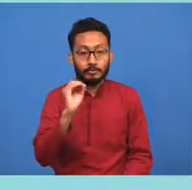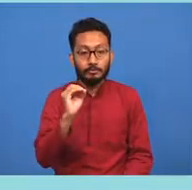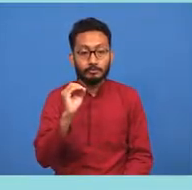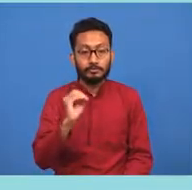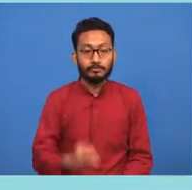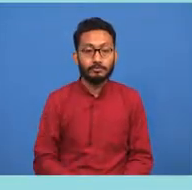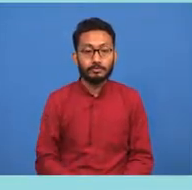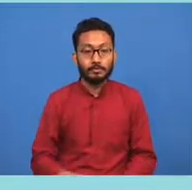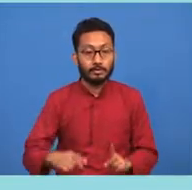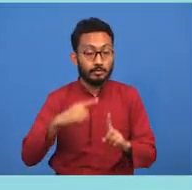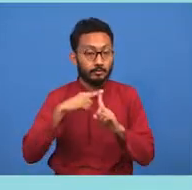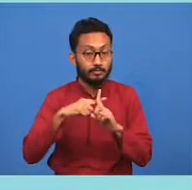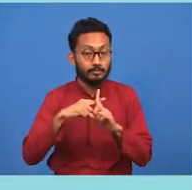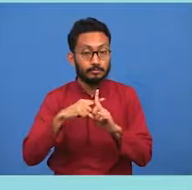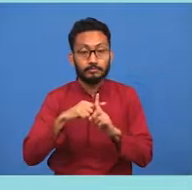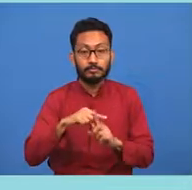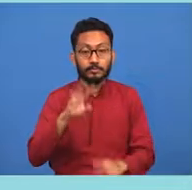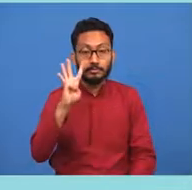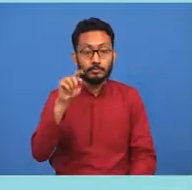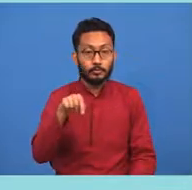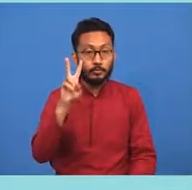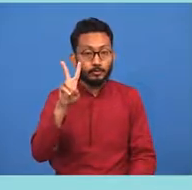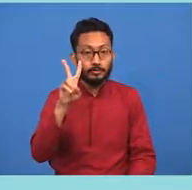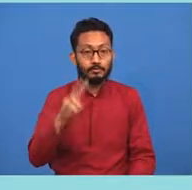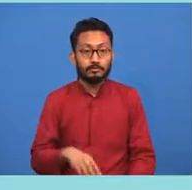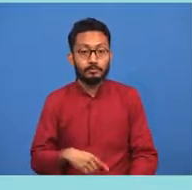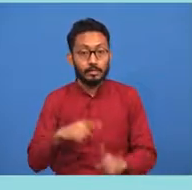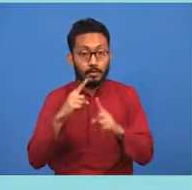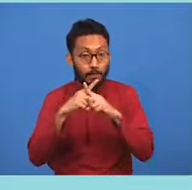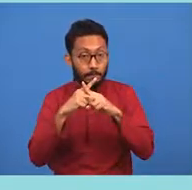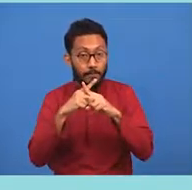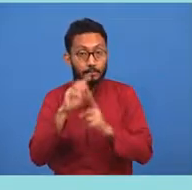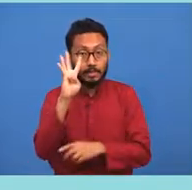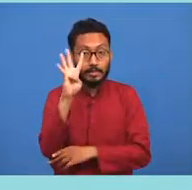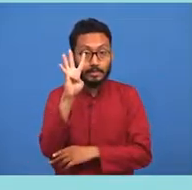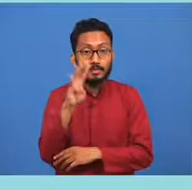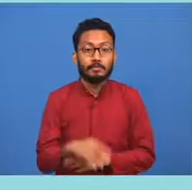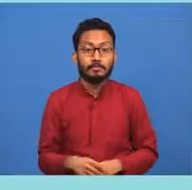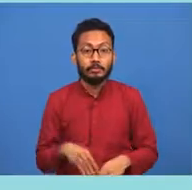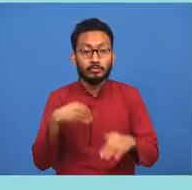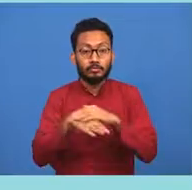darab 4.2 darab 4 dalam unit joule